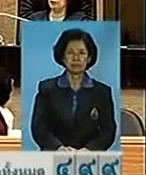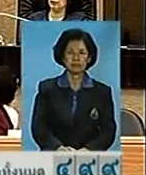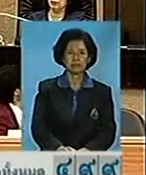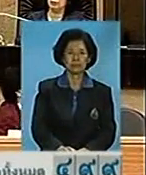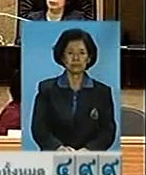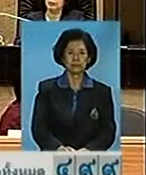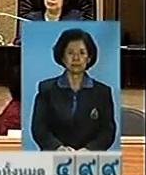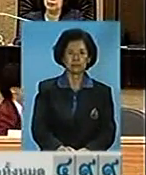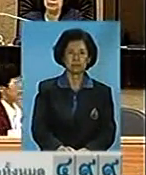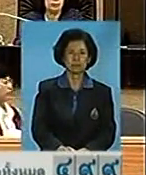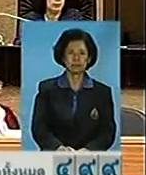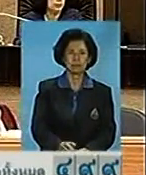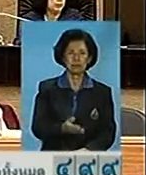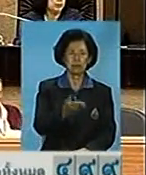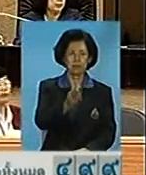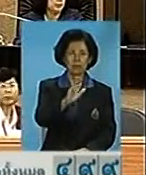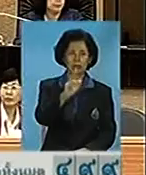ท่านกสิทธิ์พิรมครับ